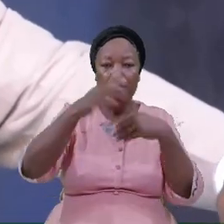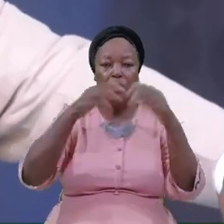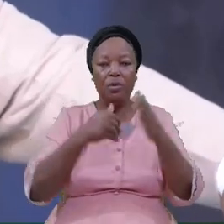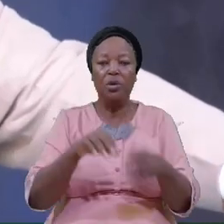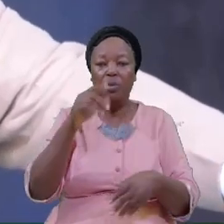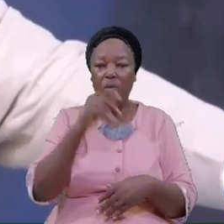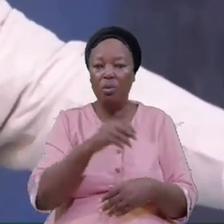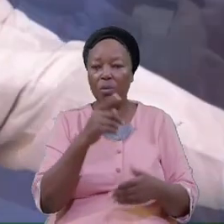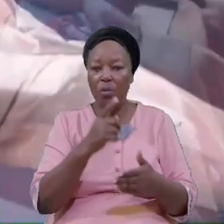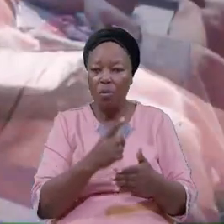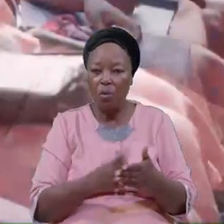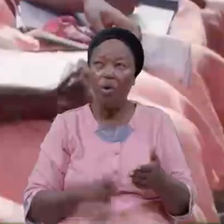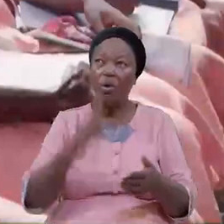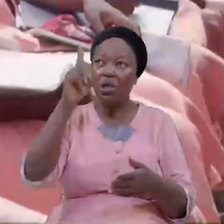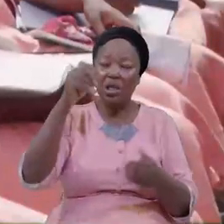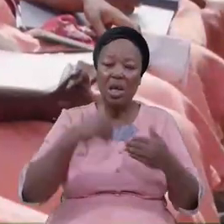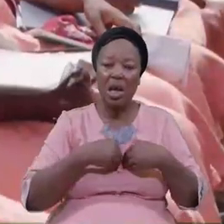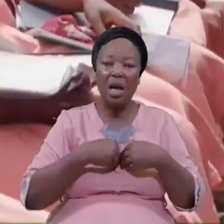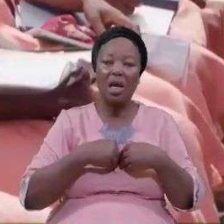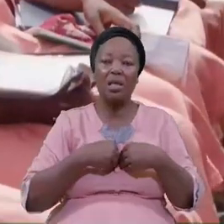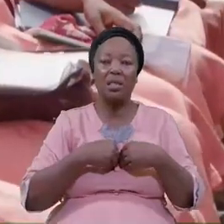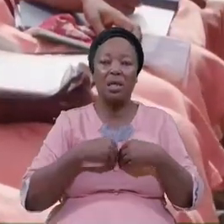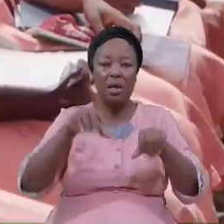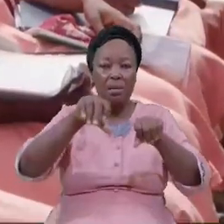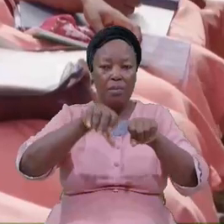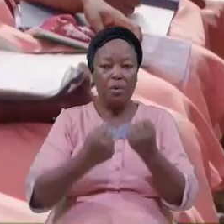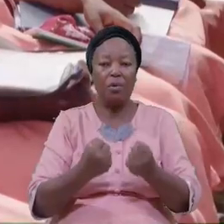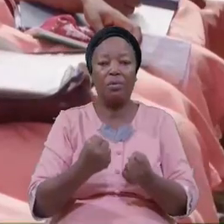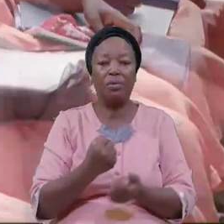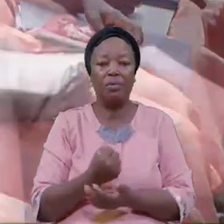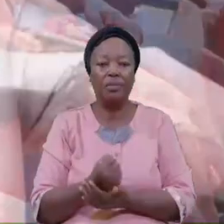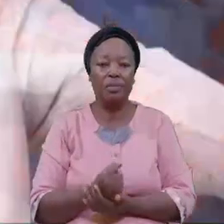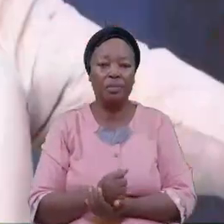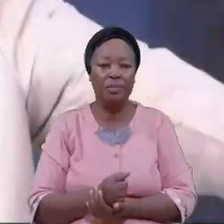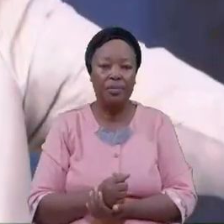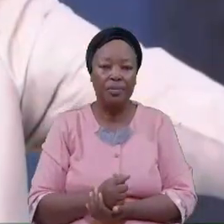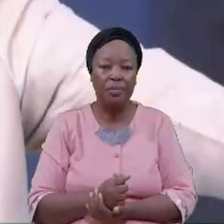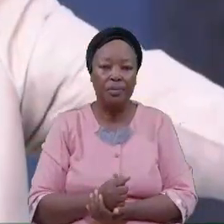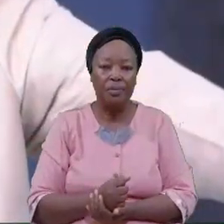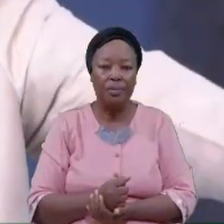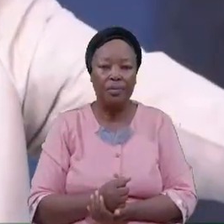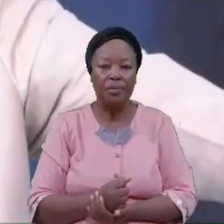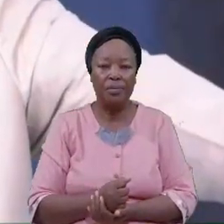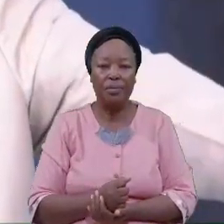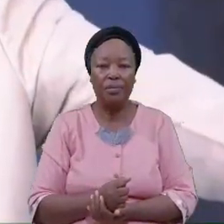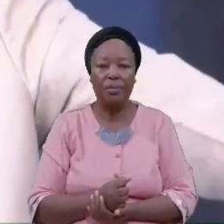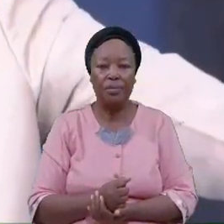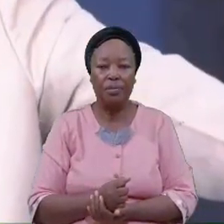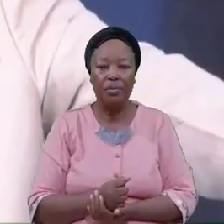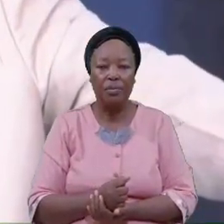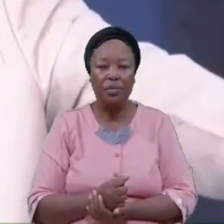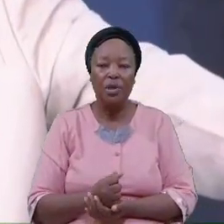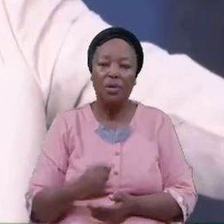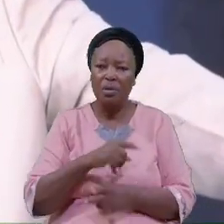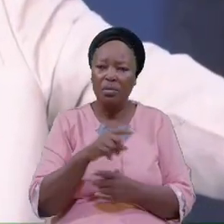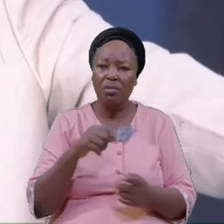has broken down. Si tu es un homme de paix, une femme de paix, tu ne vas pas rebâtir le mur de séparation qu'il avait renversé. When Christ came, quand Christ est venu, he